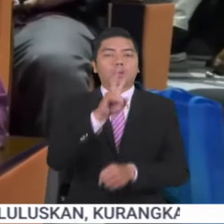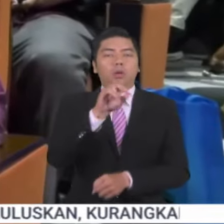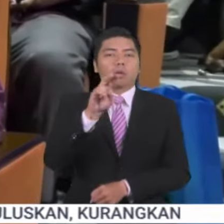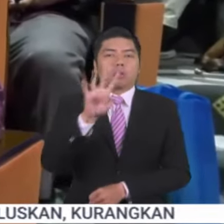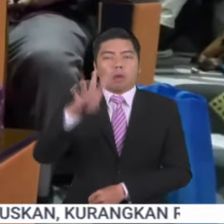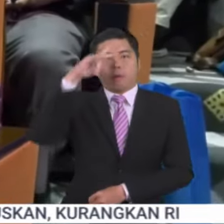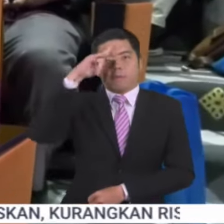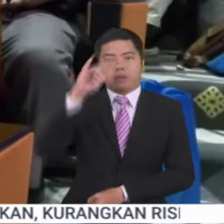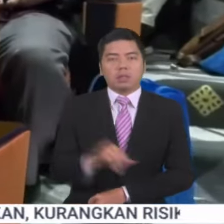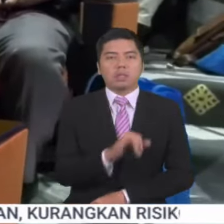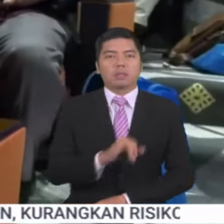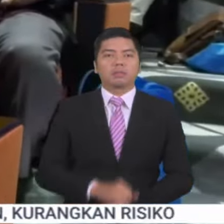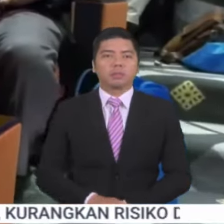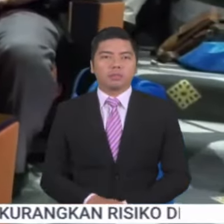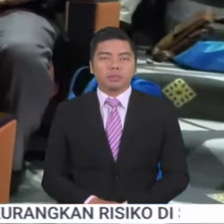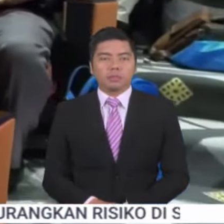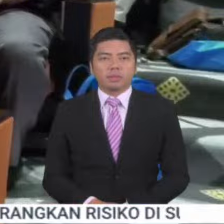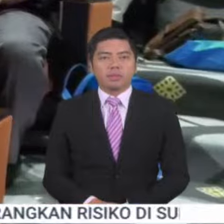di Putrajaya.